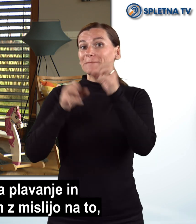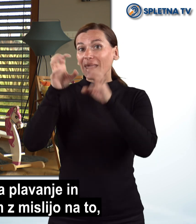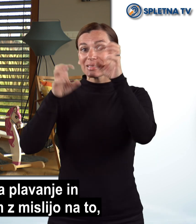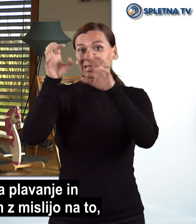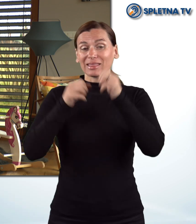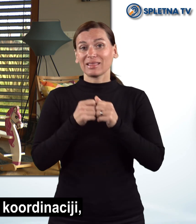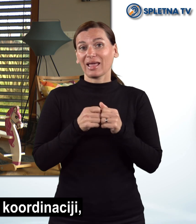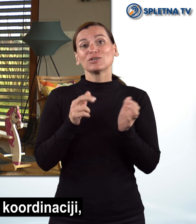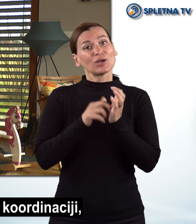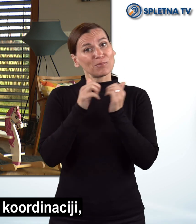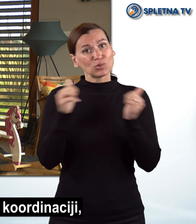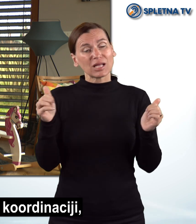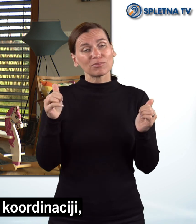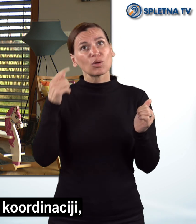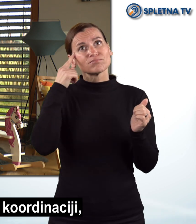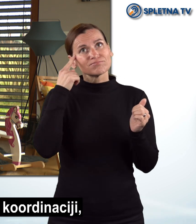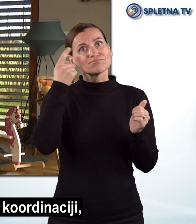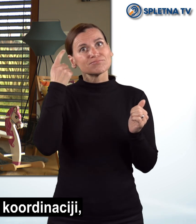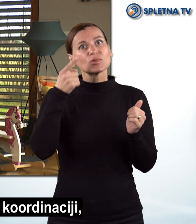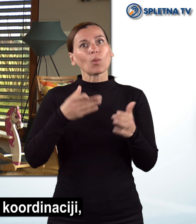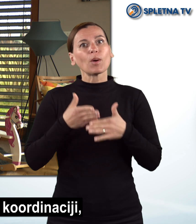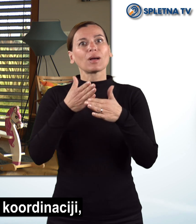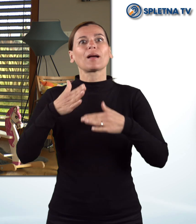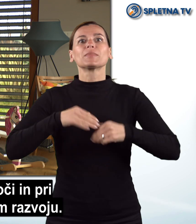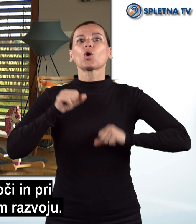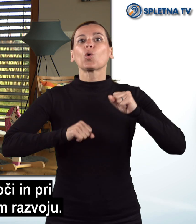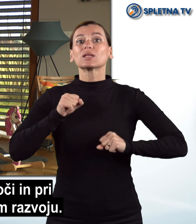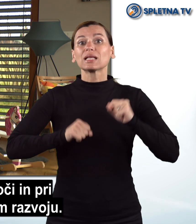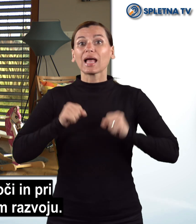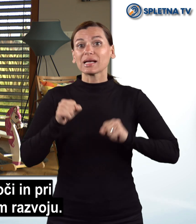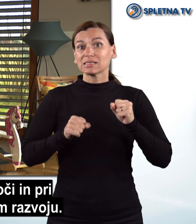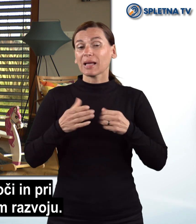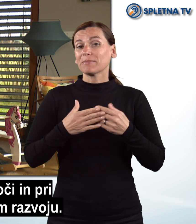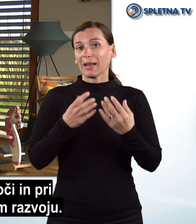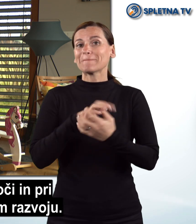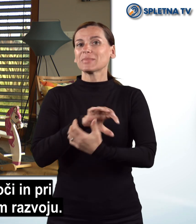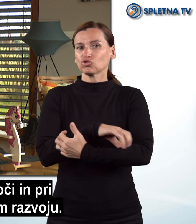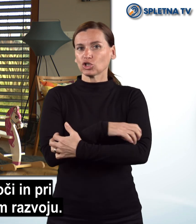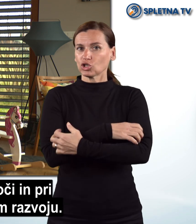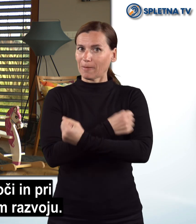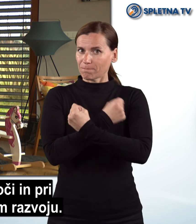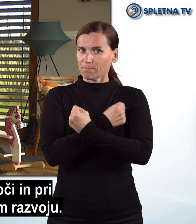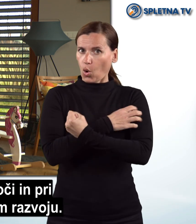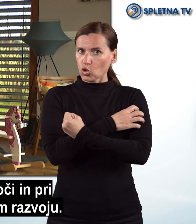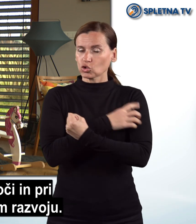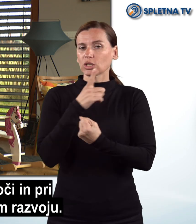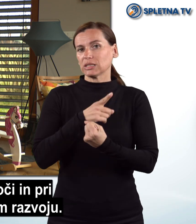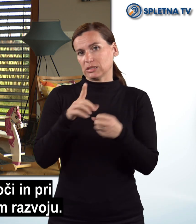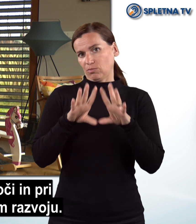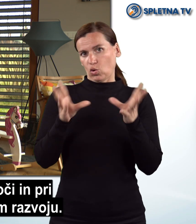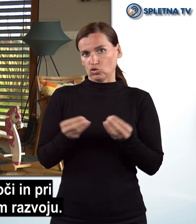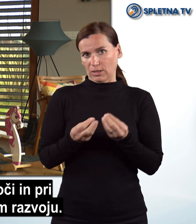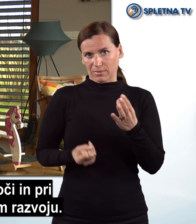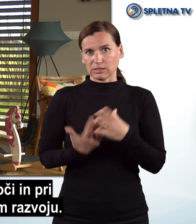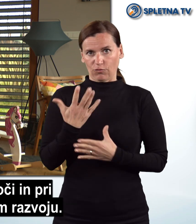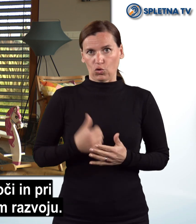z mislijo na to, da mu pomaga pri koordinaciji, pri mišični moči in pri splošnem